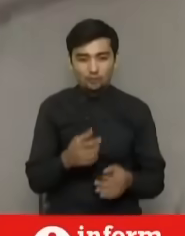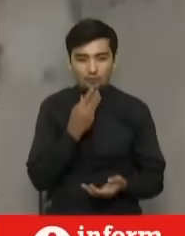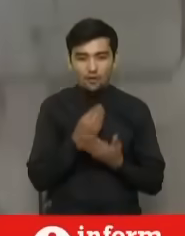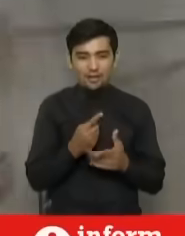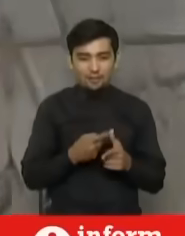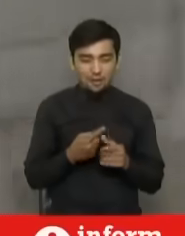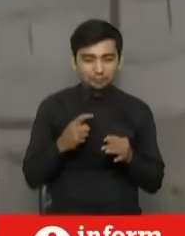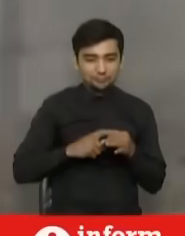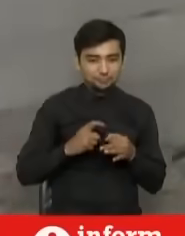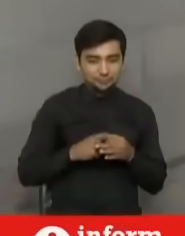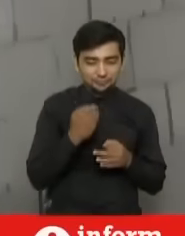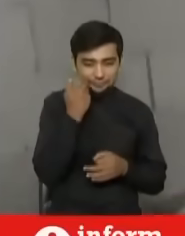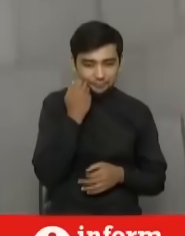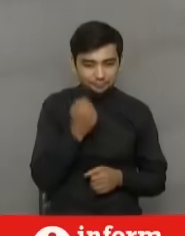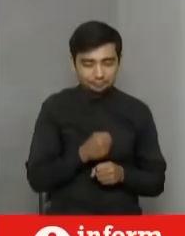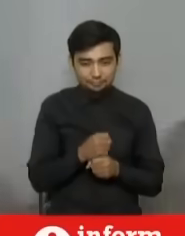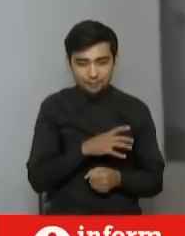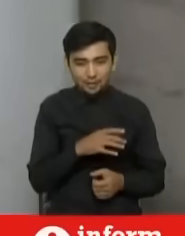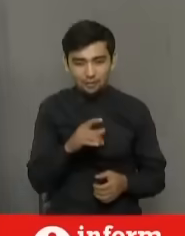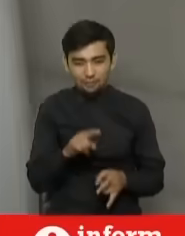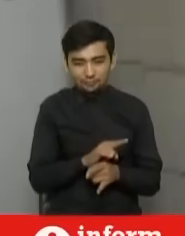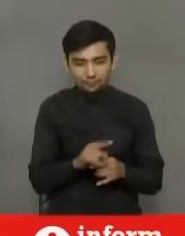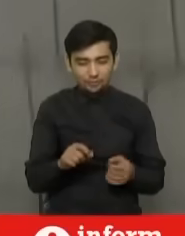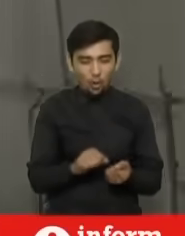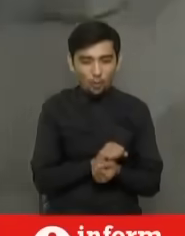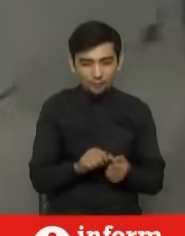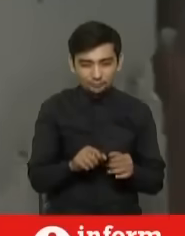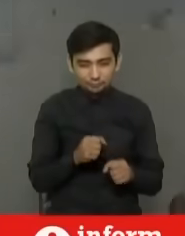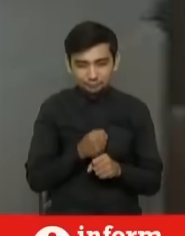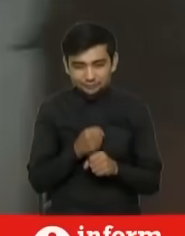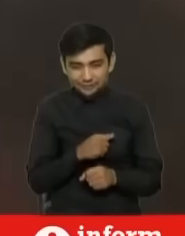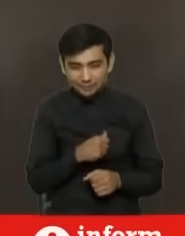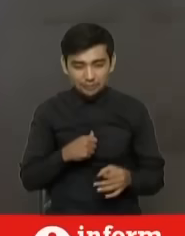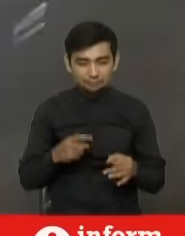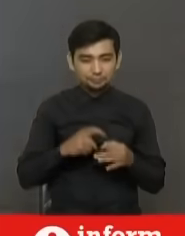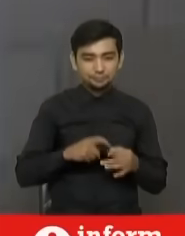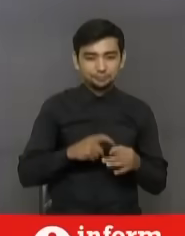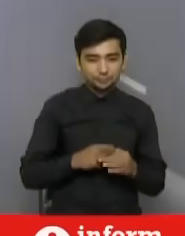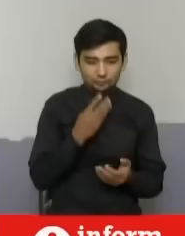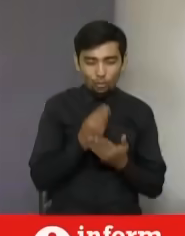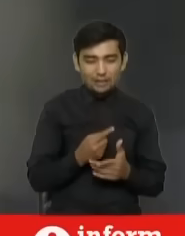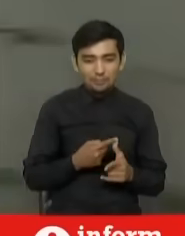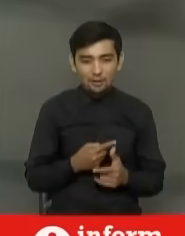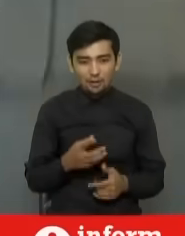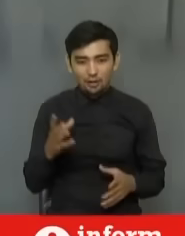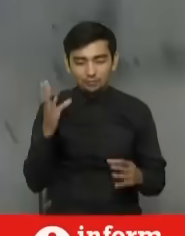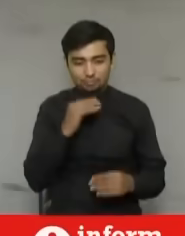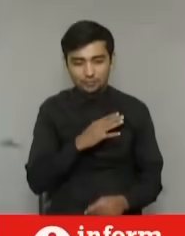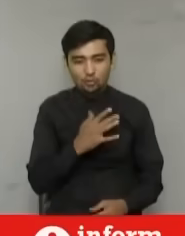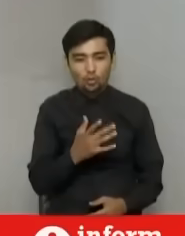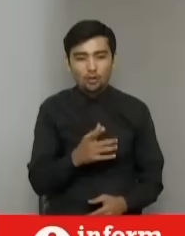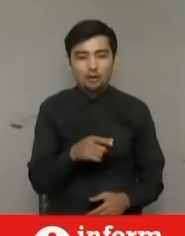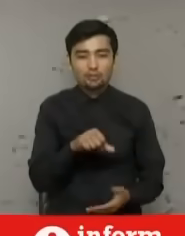жолын тапқан. Ол үшін қолдан құжат жасап, бір қатар нысандарды емден үлгерген. Қазір нақты қанша шенеуніктің бұл